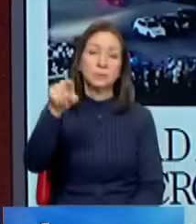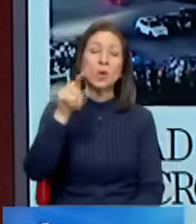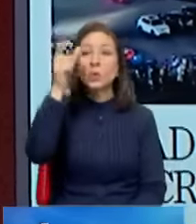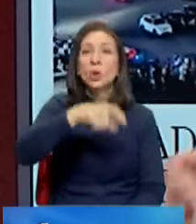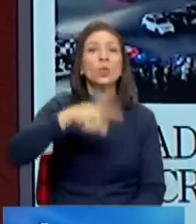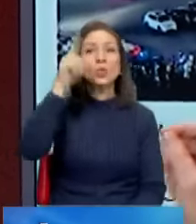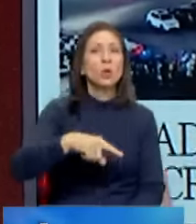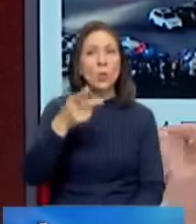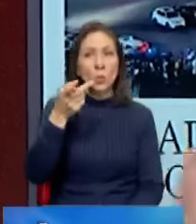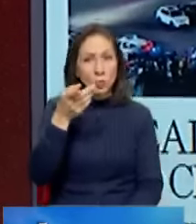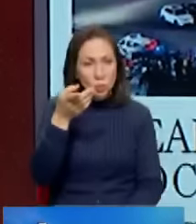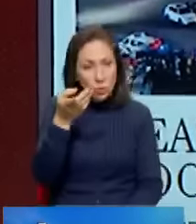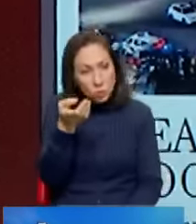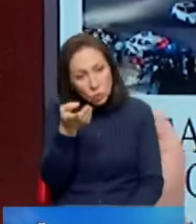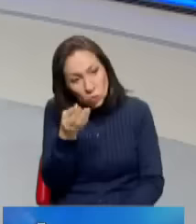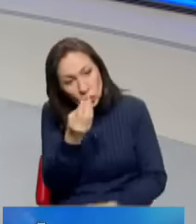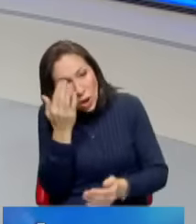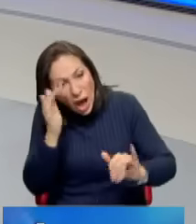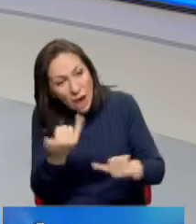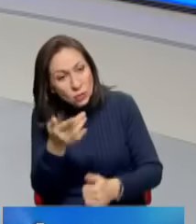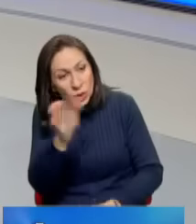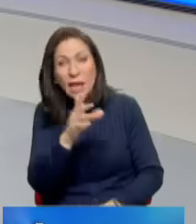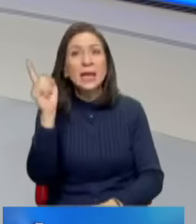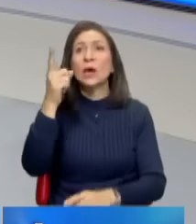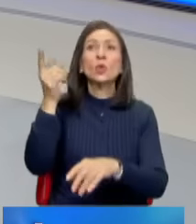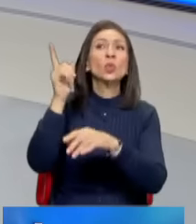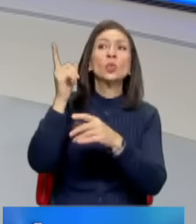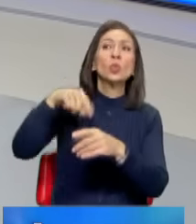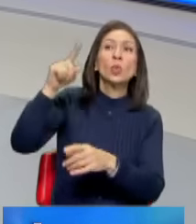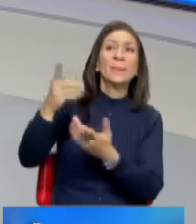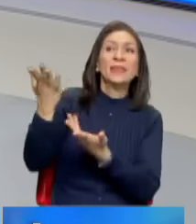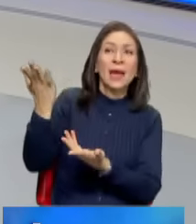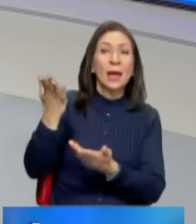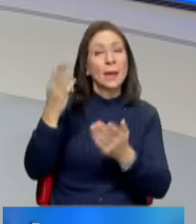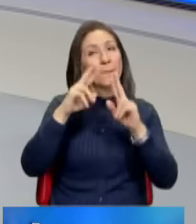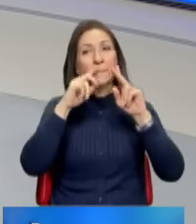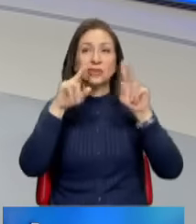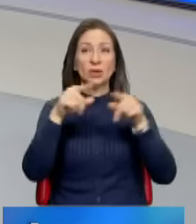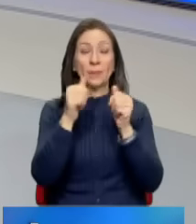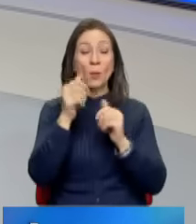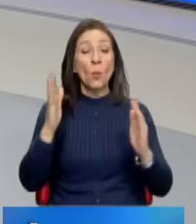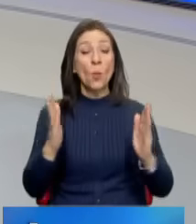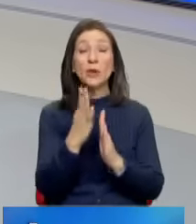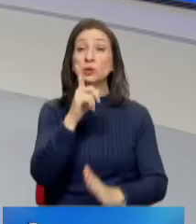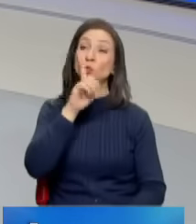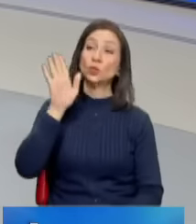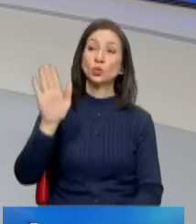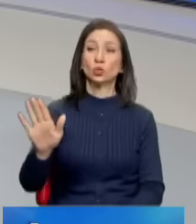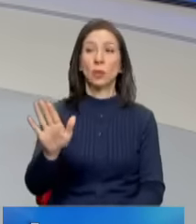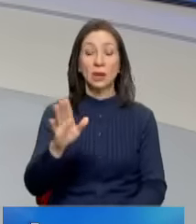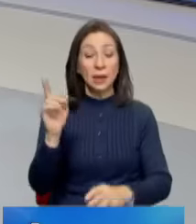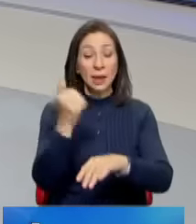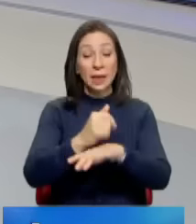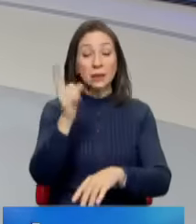Türkiye'nin gündemi yoksulluktan ölen çocuklarken iktidarın gündemine Gazete Pencere'den gelin birlikte okuyalım. Muhalifleri susturmak